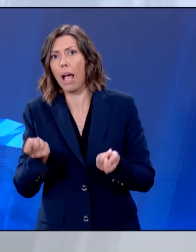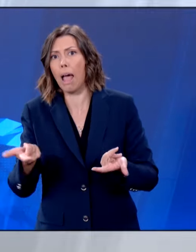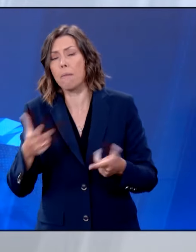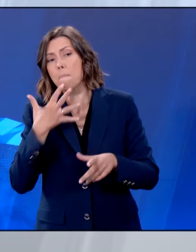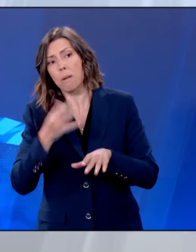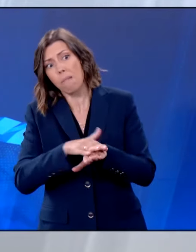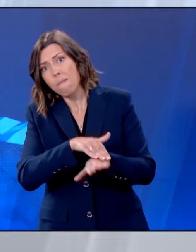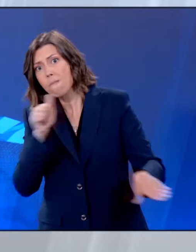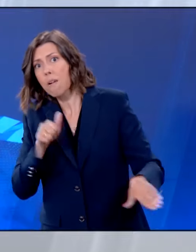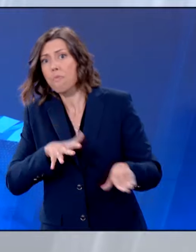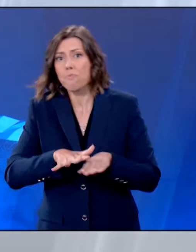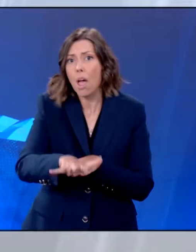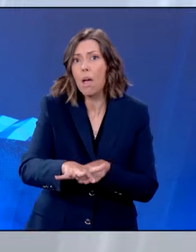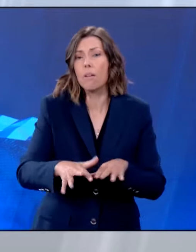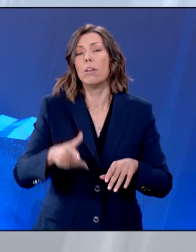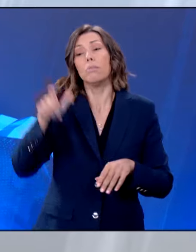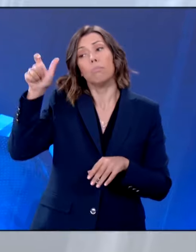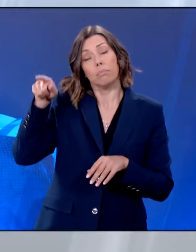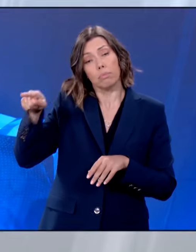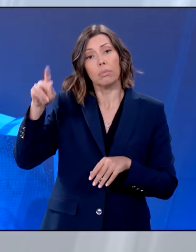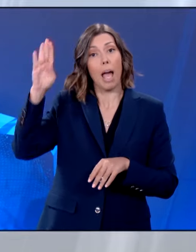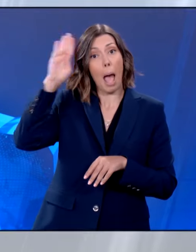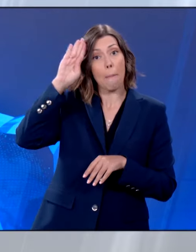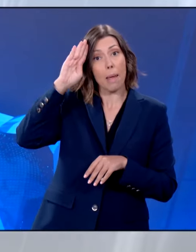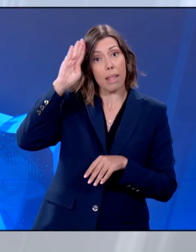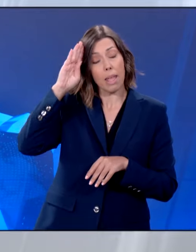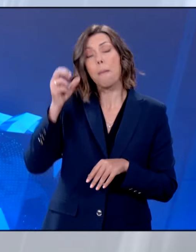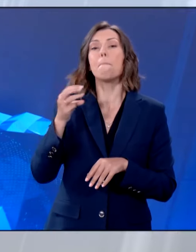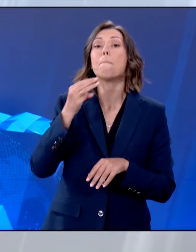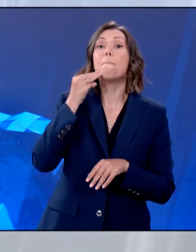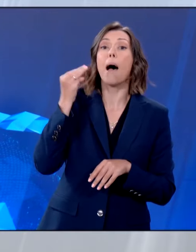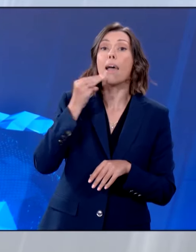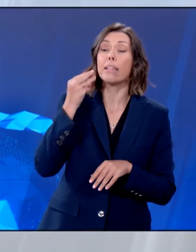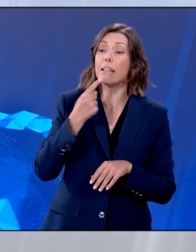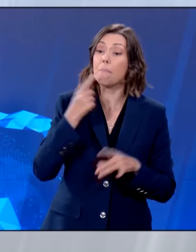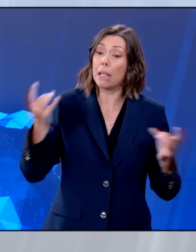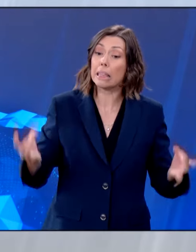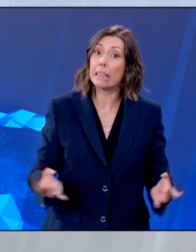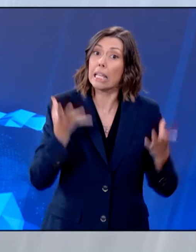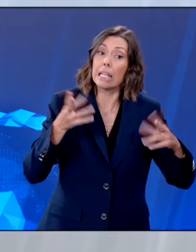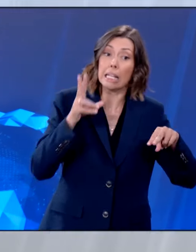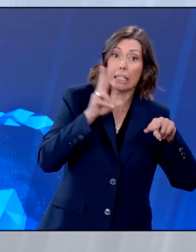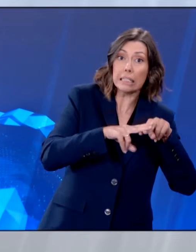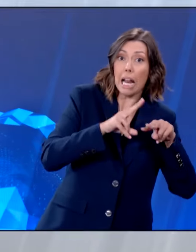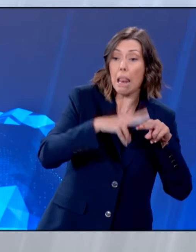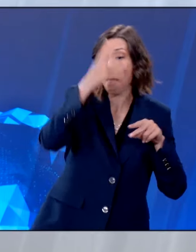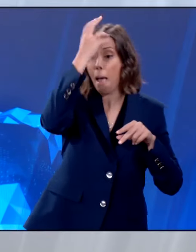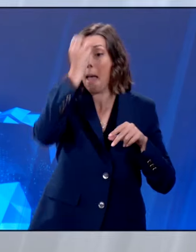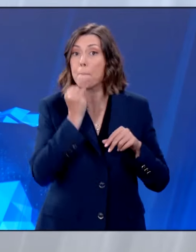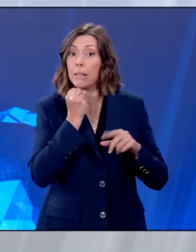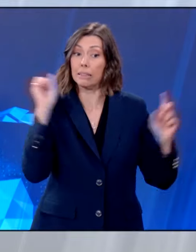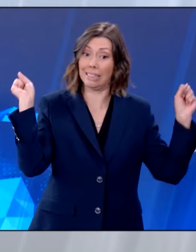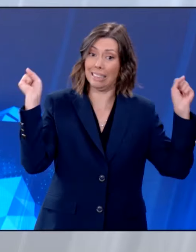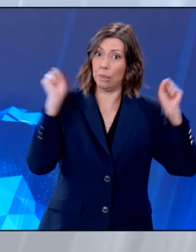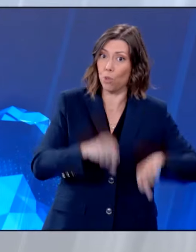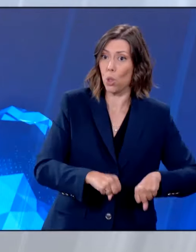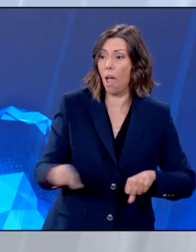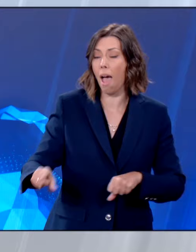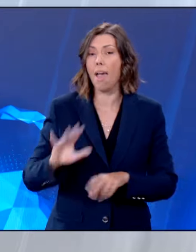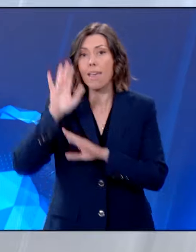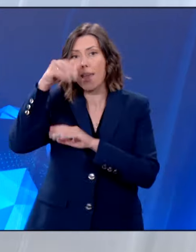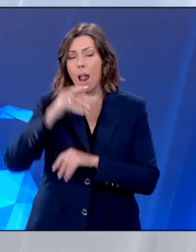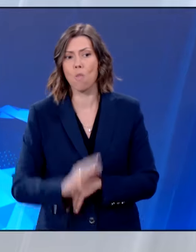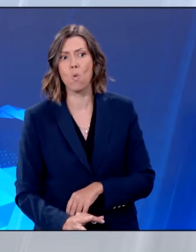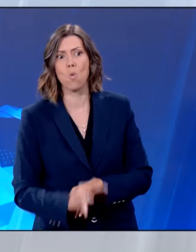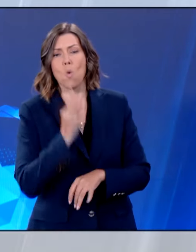Ηνωμένες Πολιτείες ο Τζο Μπάιντεν λέει πως μία συμφωνία Ισραήλ-Χαμάς θα σταματούσε τα σχέδια της Τεχεράνης για επίθεση στο Τελ Αβίβ. Την